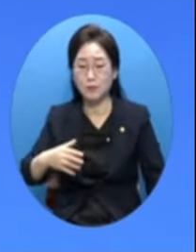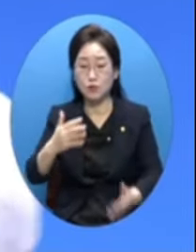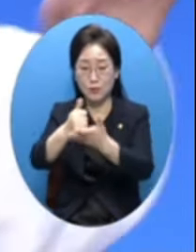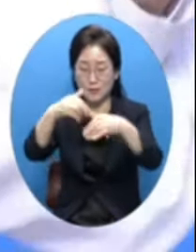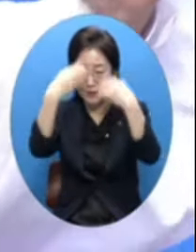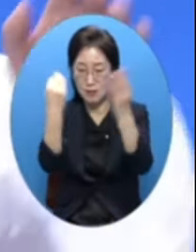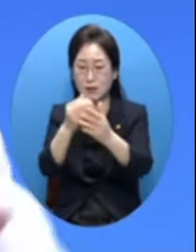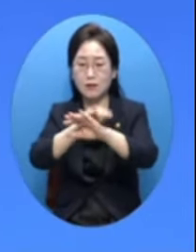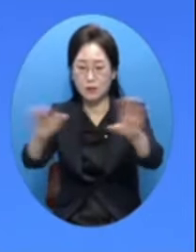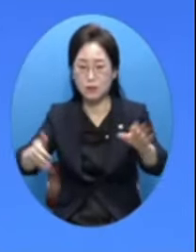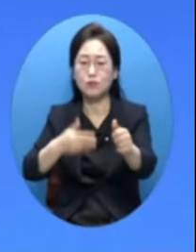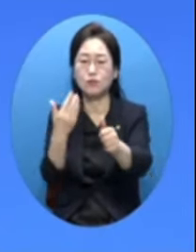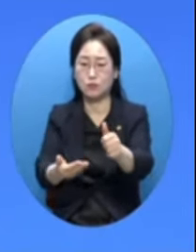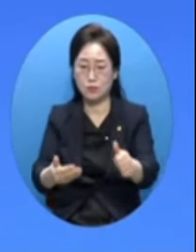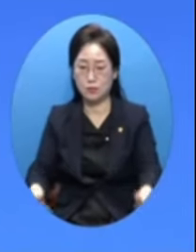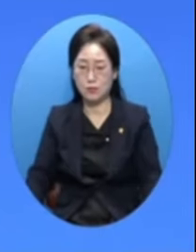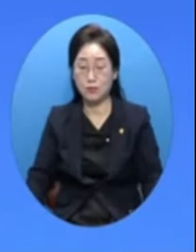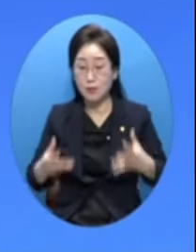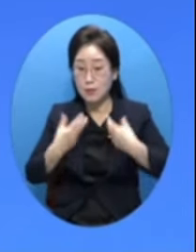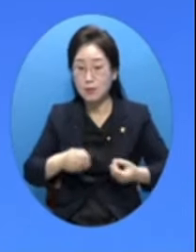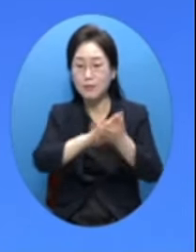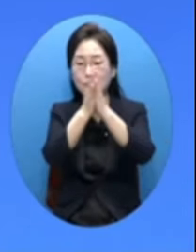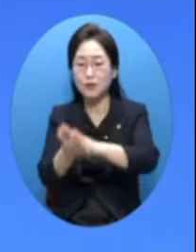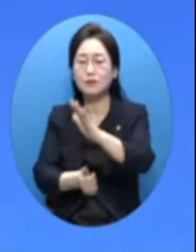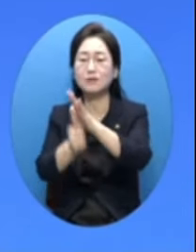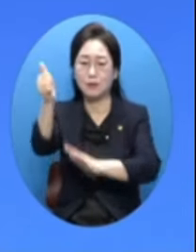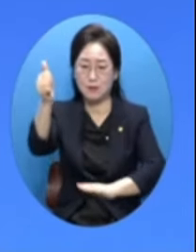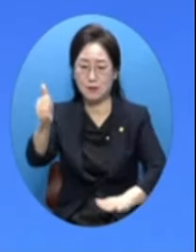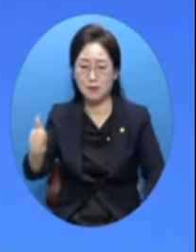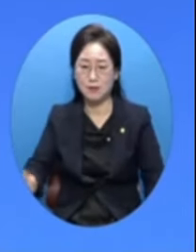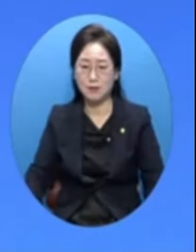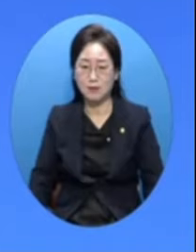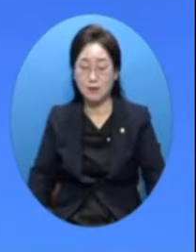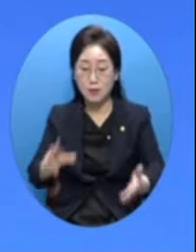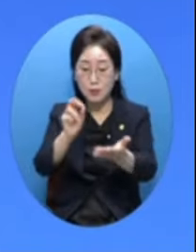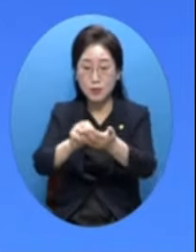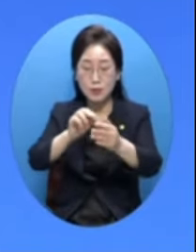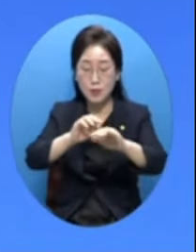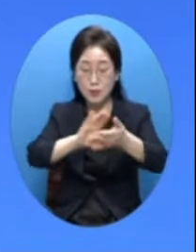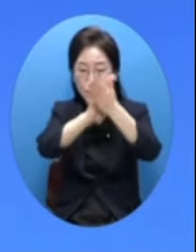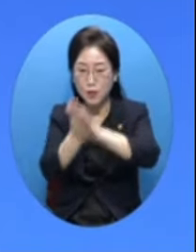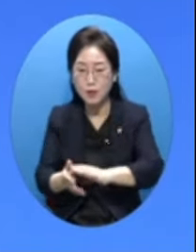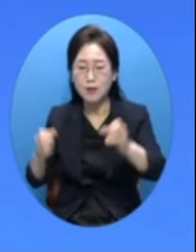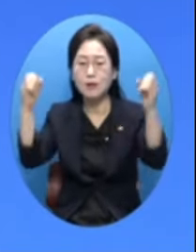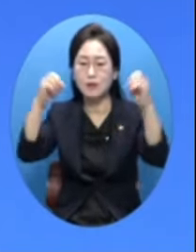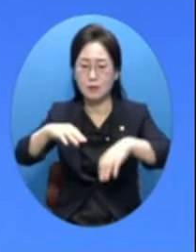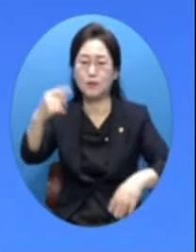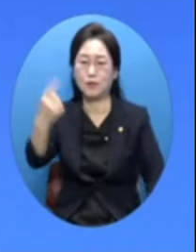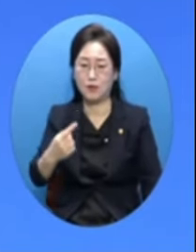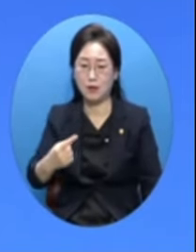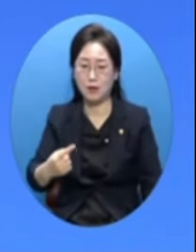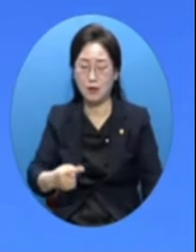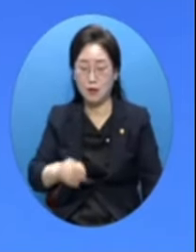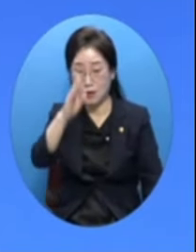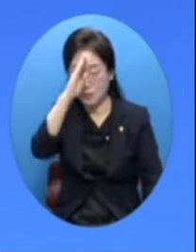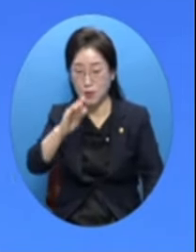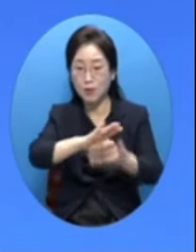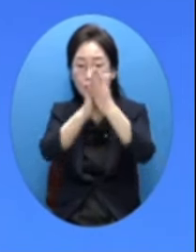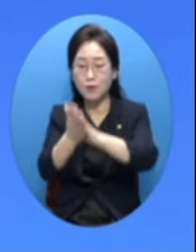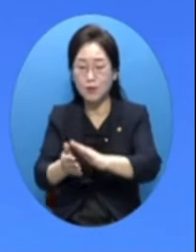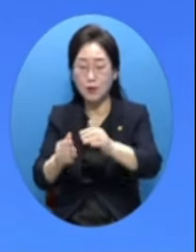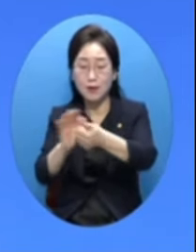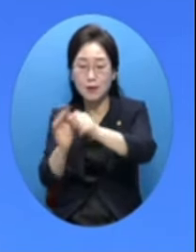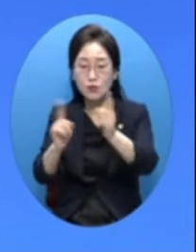다 해결해 주십니다. 절망에 반하여 희망이 되는 것입니다. 문제가 반하여 응답으로 다가오고 질병에 반하여 우리에게